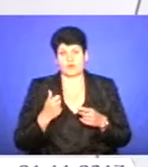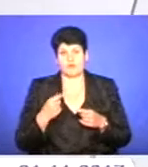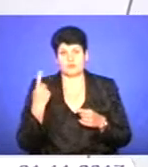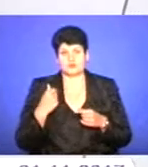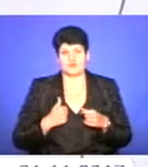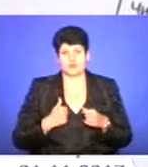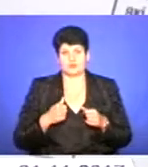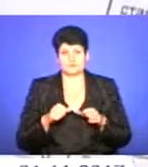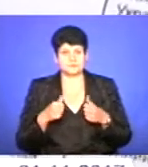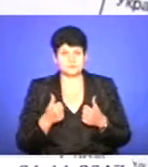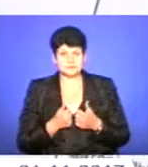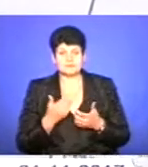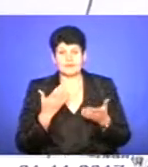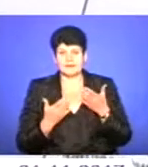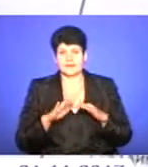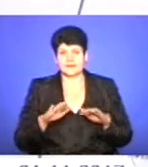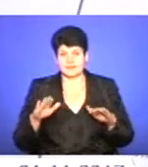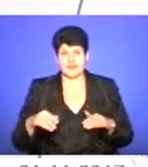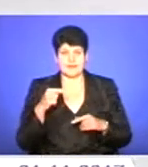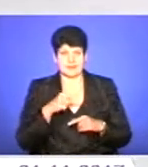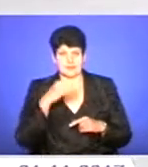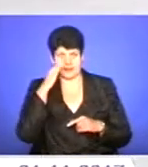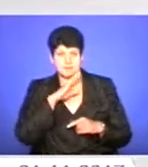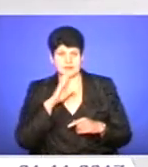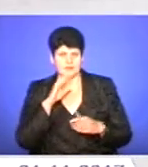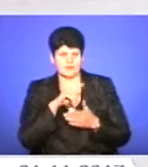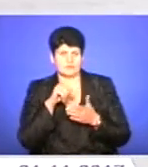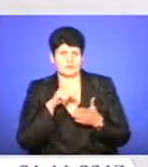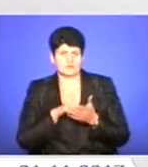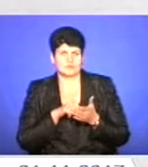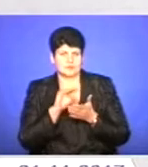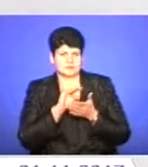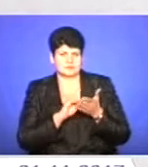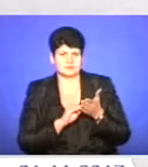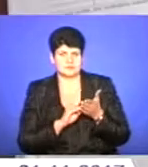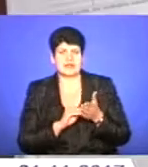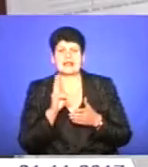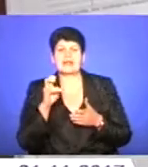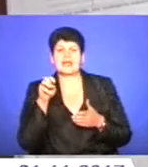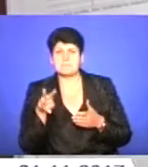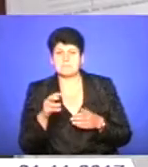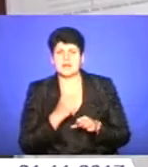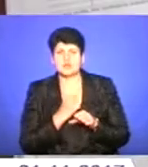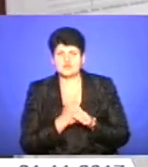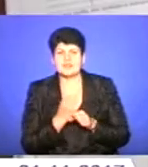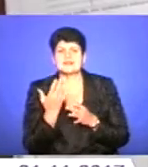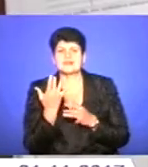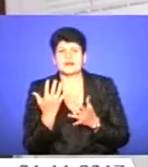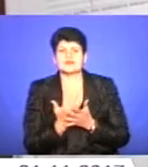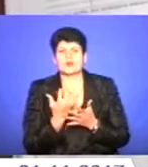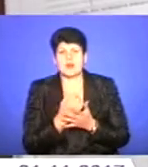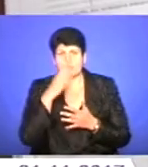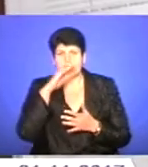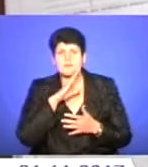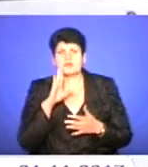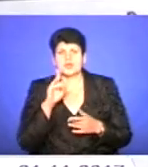військовому комісаріаті. Однак дітей і їхніх батьків обурюють запитання анкети. Зокрема, ким працюють і скільки заробляють батьки, що